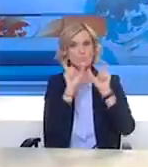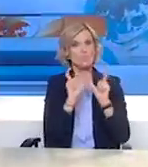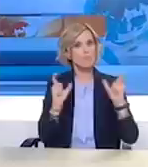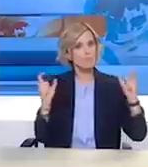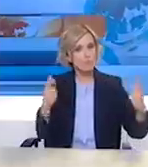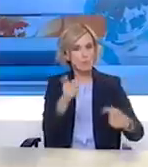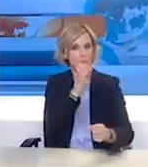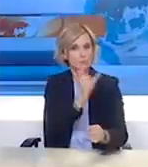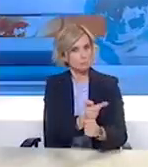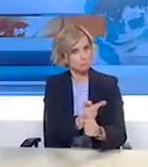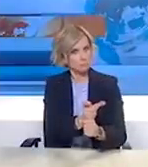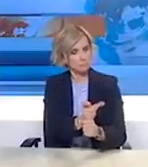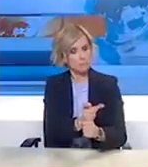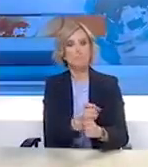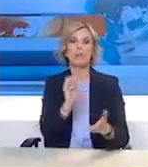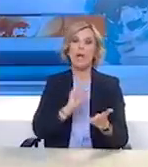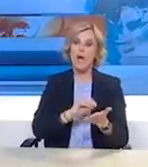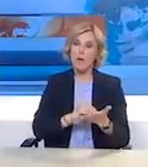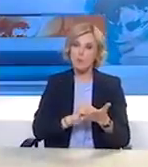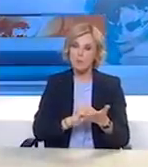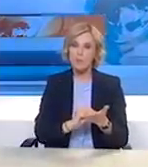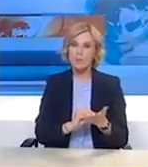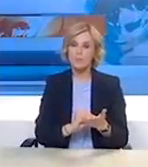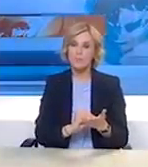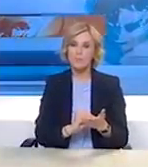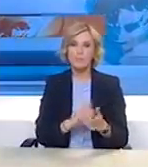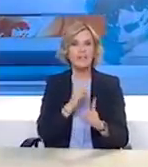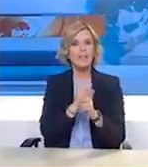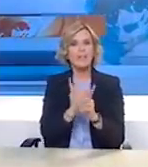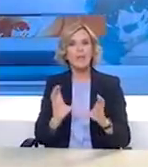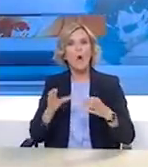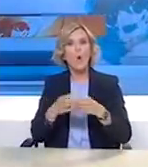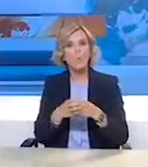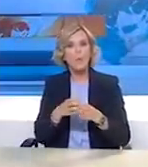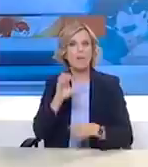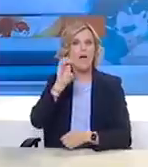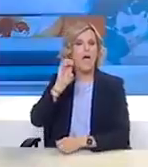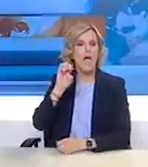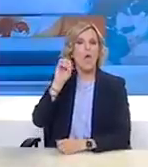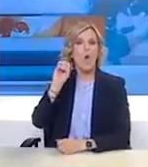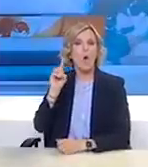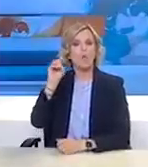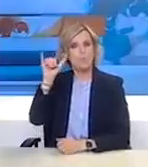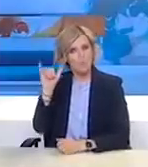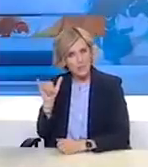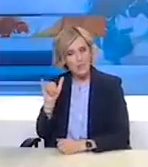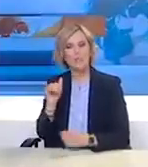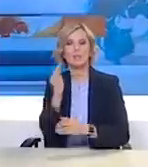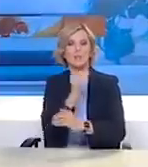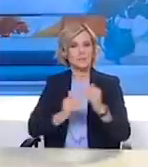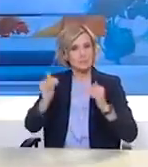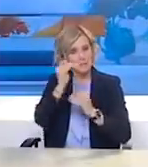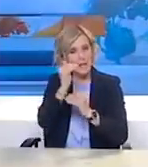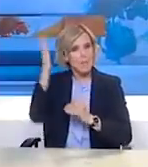περιφρούρηση. Ταυτόχρονα συνεχίζεται με τα κλιμάκια του ΕΟΔΗ και του Υπουργείου Υγείας, με επικεφαλής τον κύριο